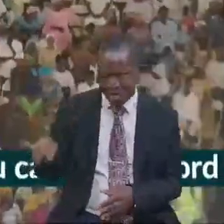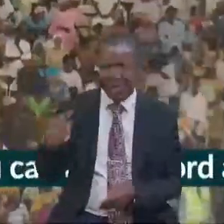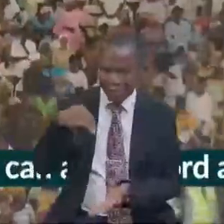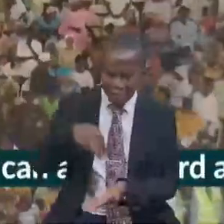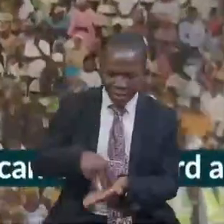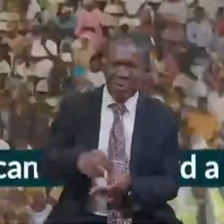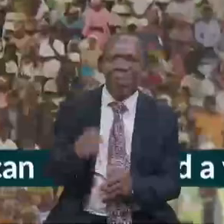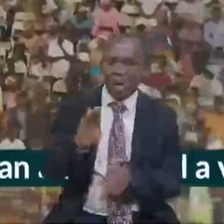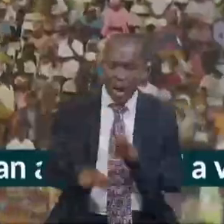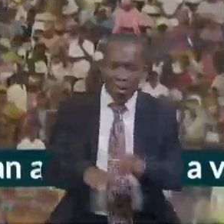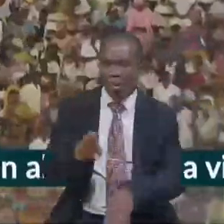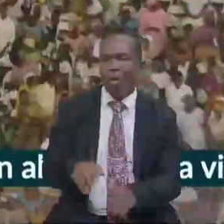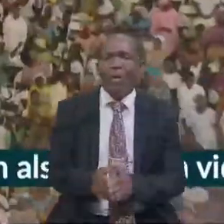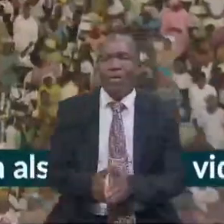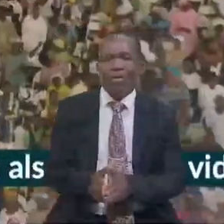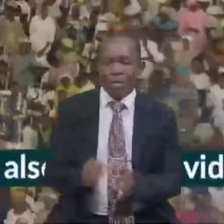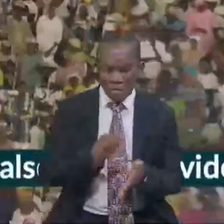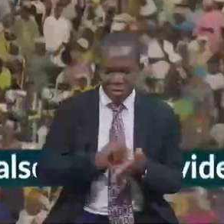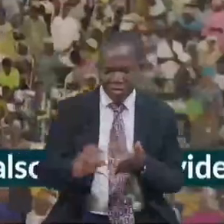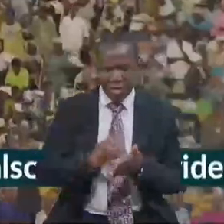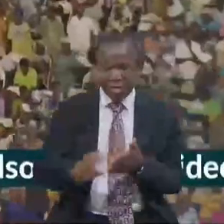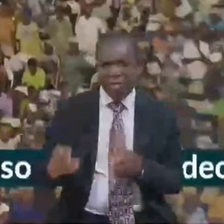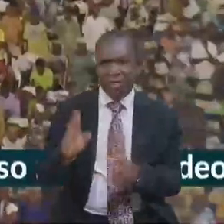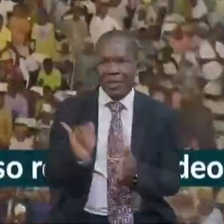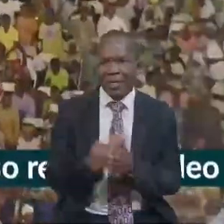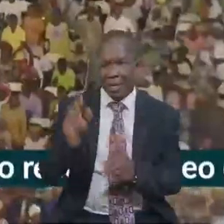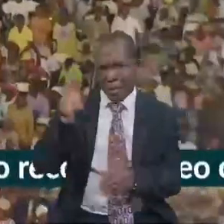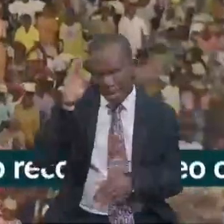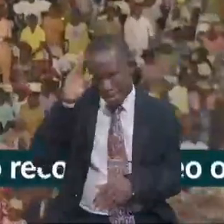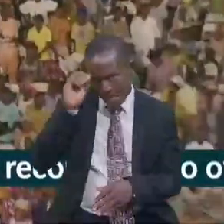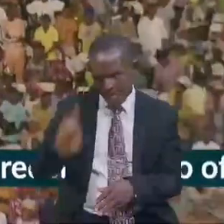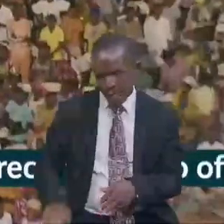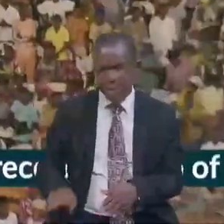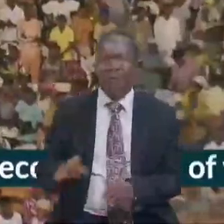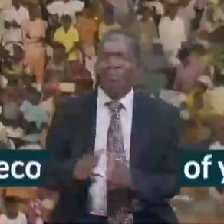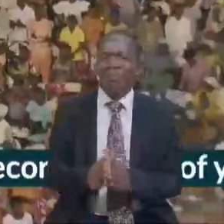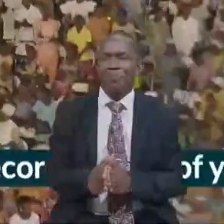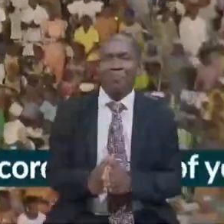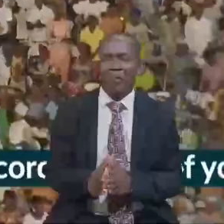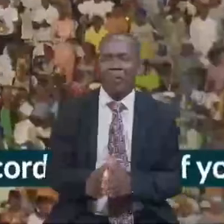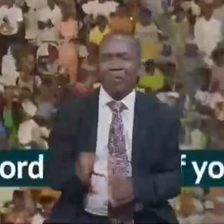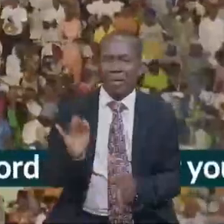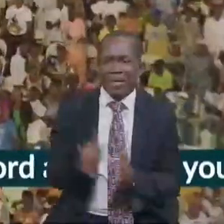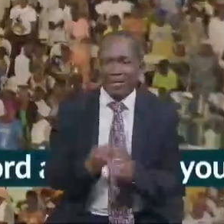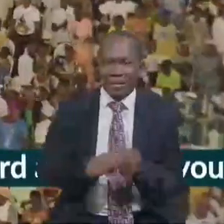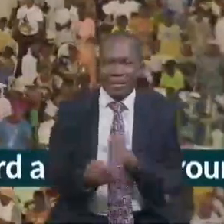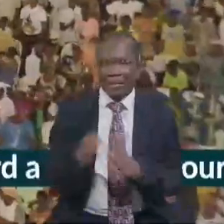marcher. Examine ce garçon. C'est fini. C'est parti.